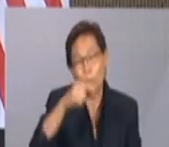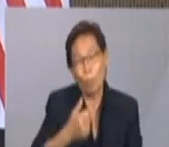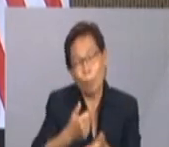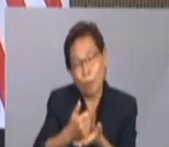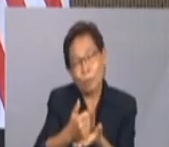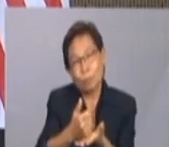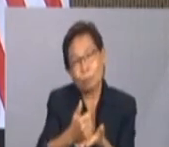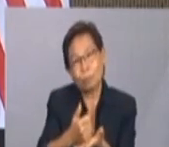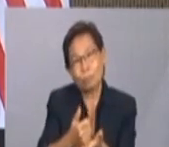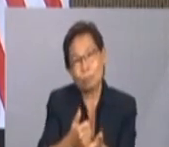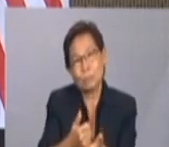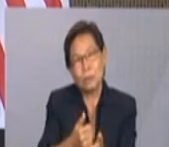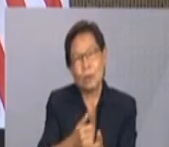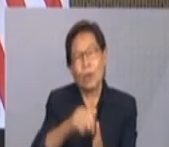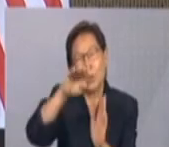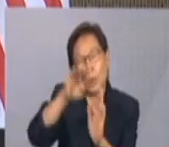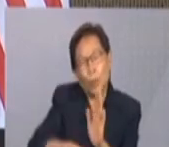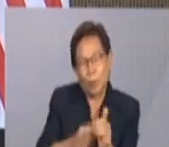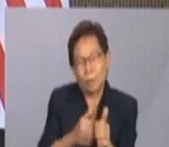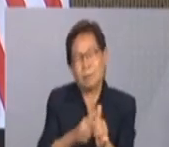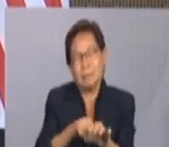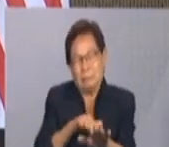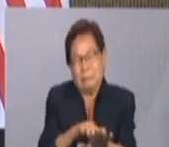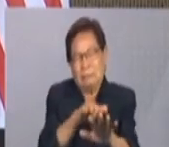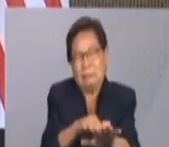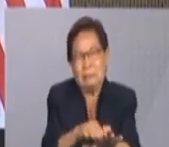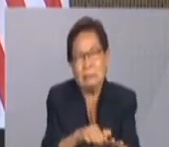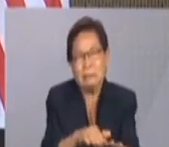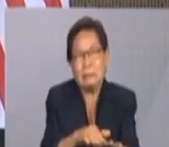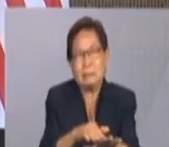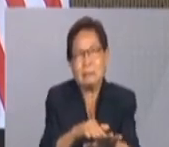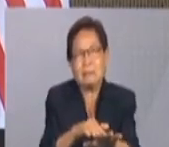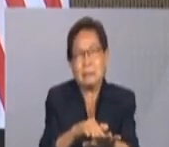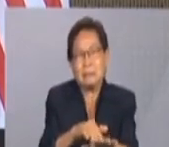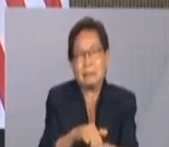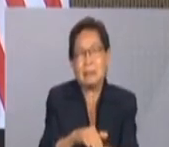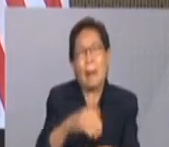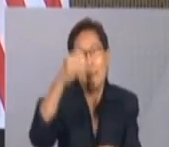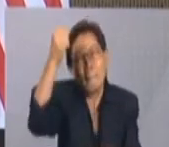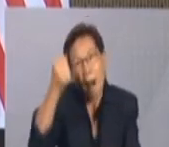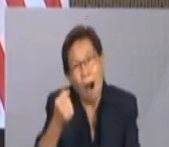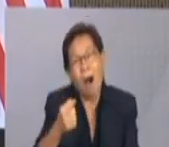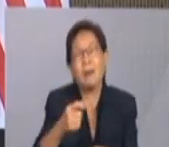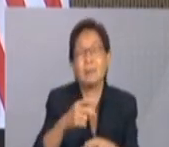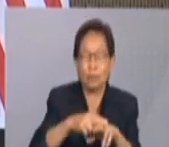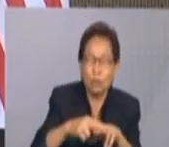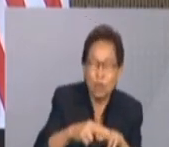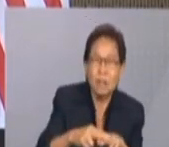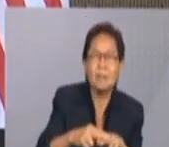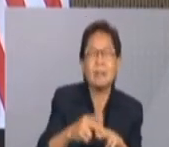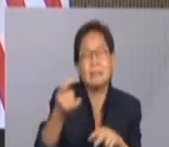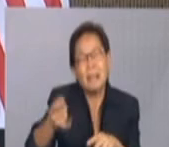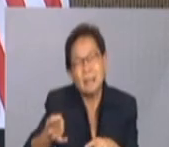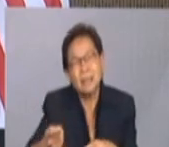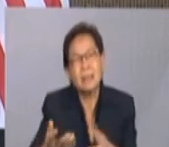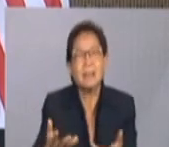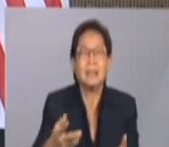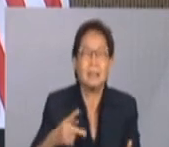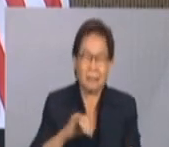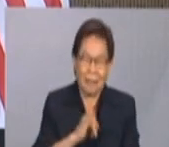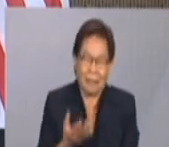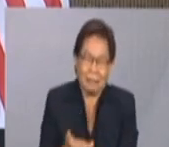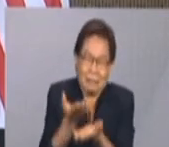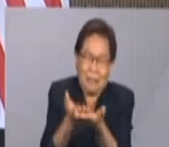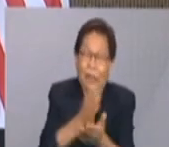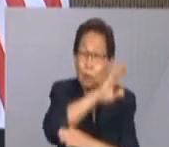membantu menyalakan kesehatan di station season pengangkutan awam dan di dalam kendaraan Awang saya mencadangkan